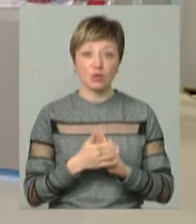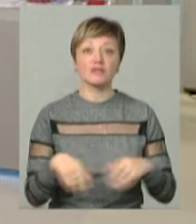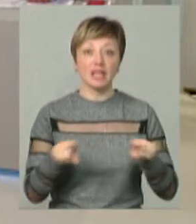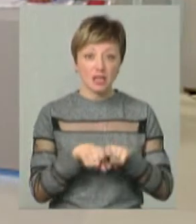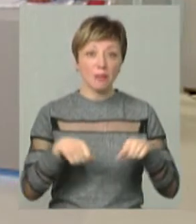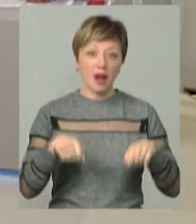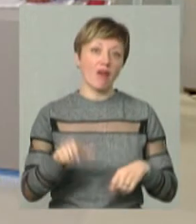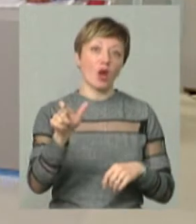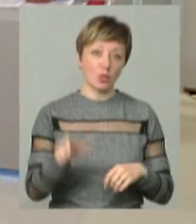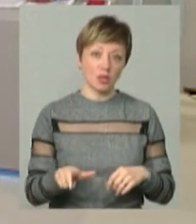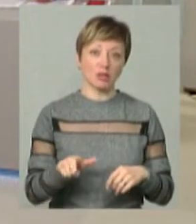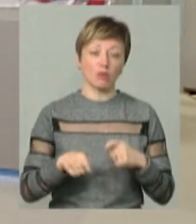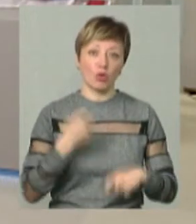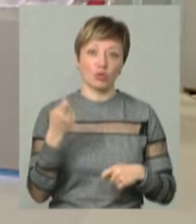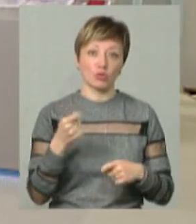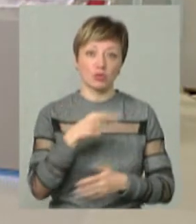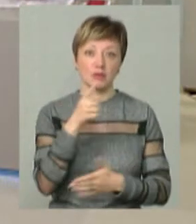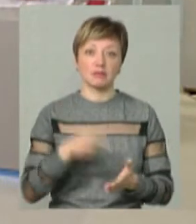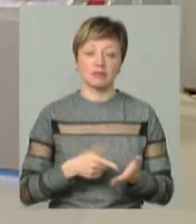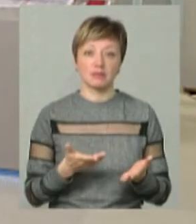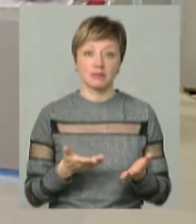таки права людини порушені?